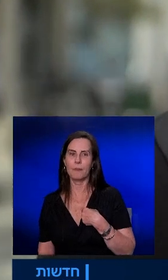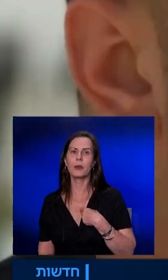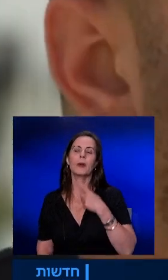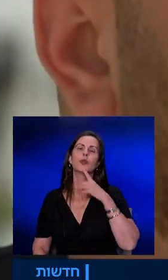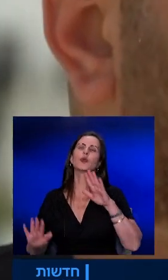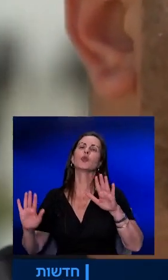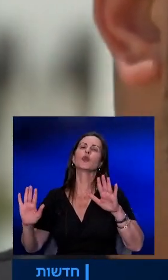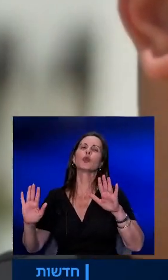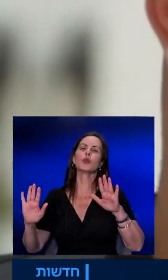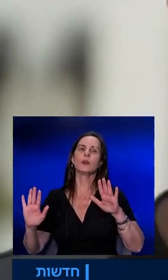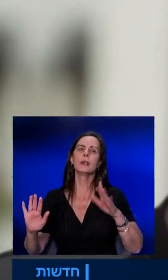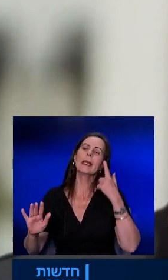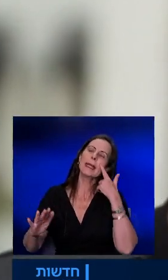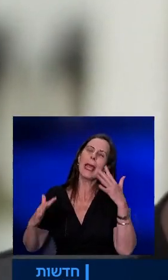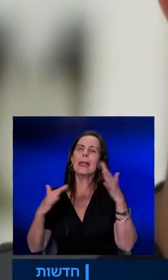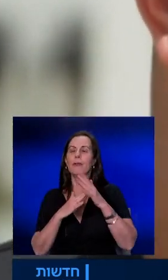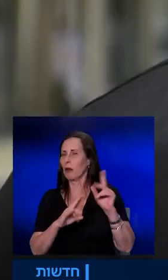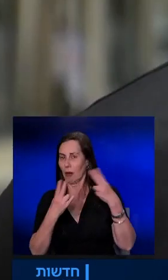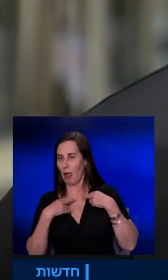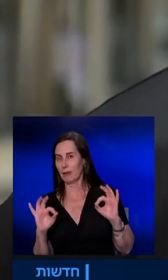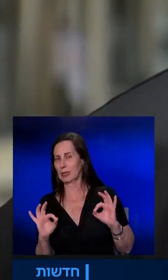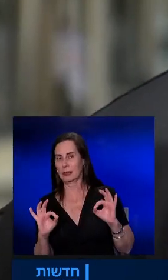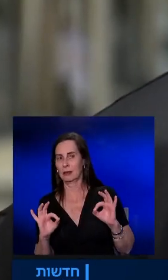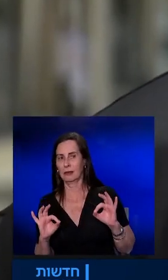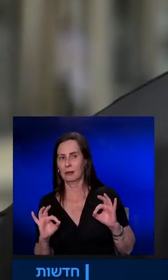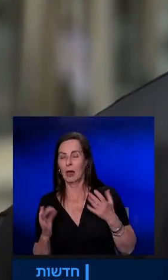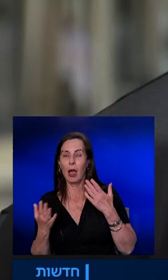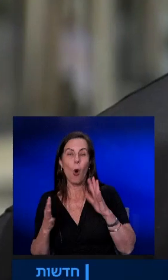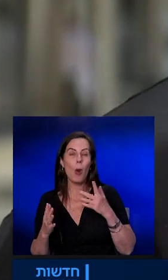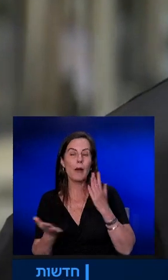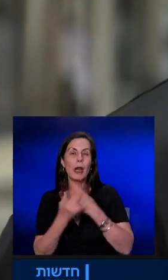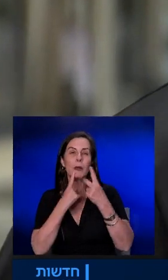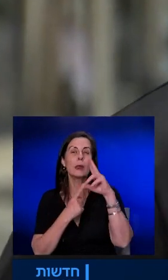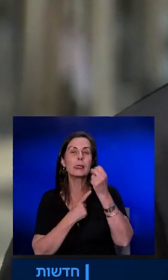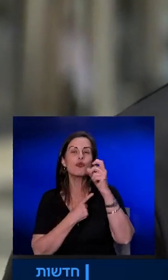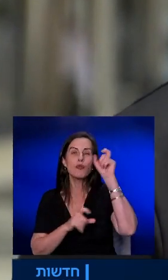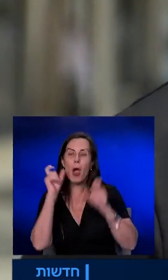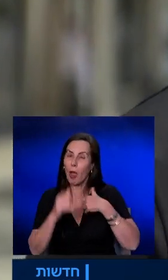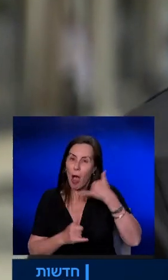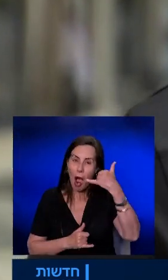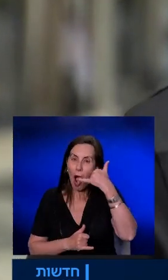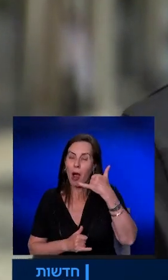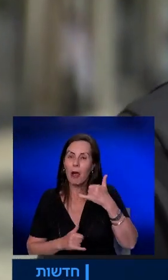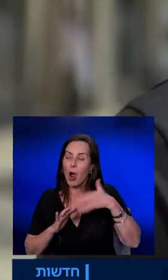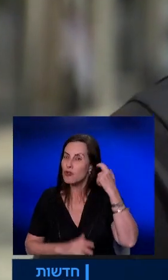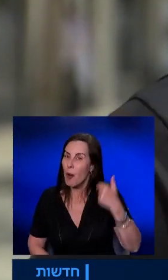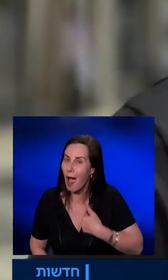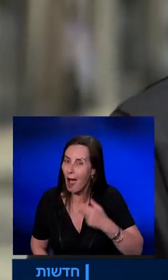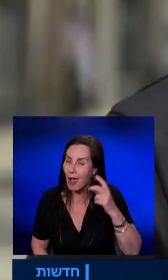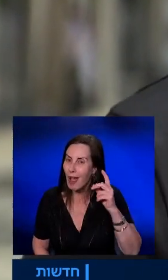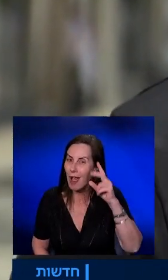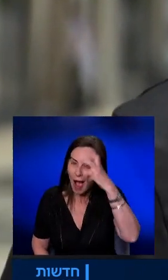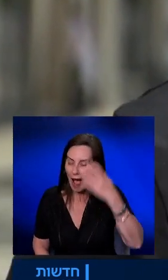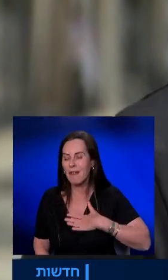אז טוב, נבדוק, נראה, ולא חוזרים אליי. דיברתי עם אולי 20-30 אנשים שאחרי ששמעו שהשם שלי